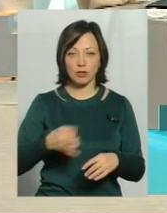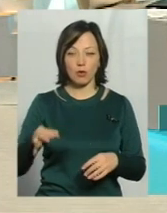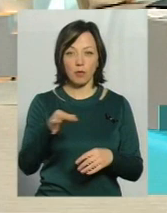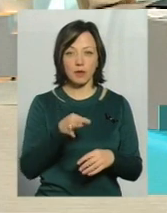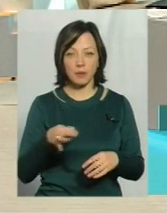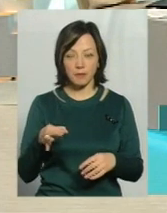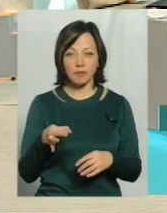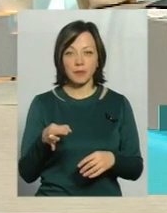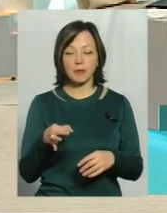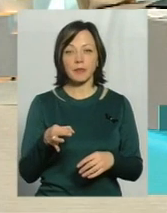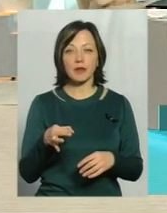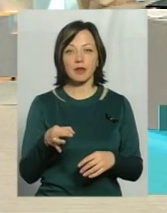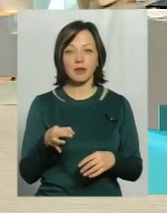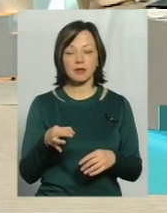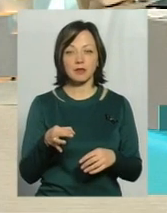області?